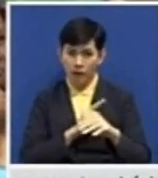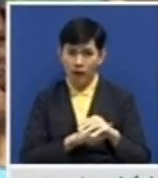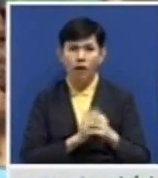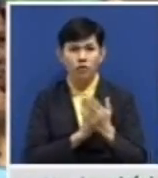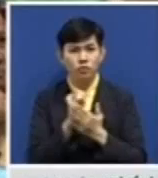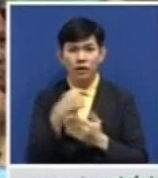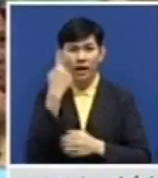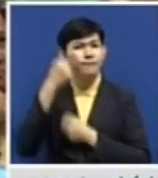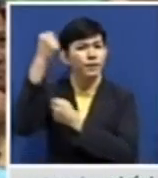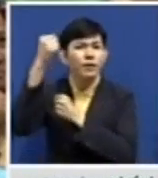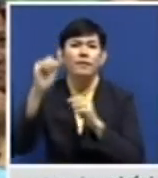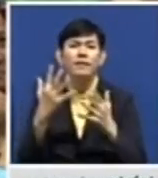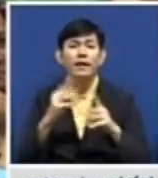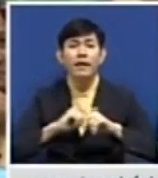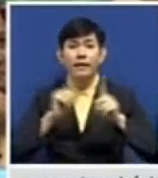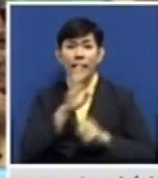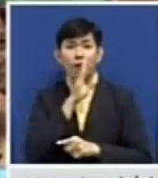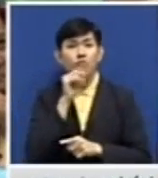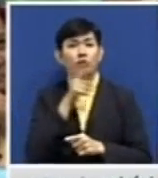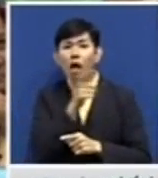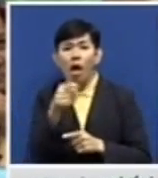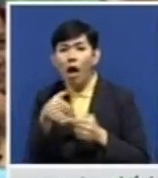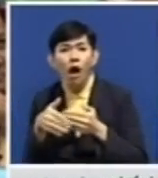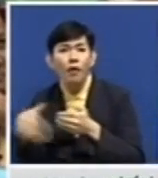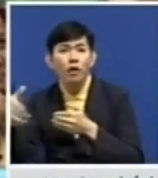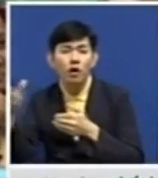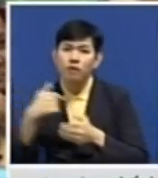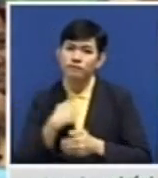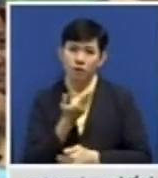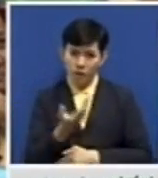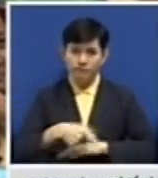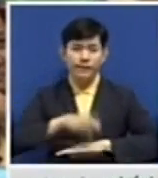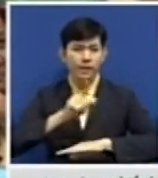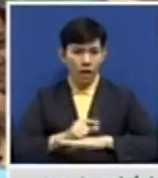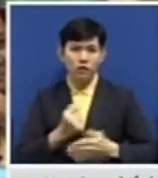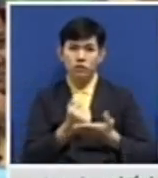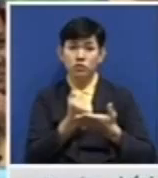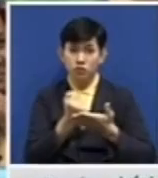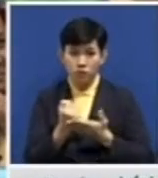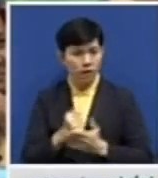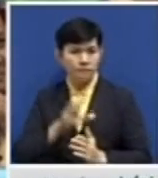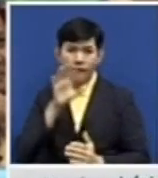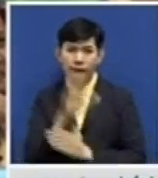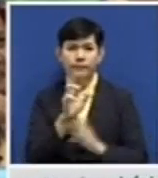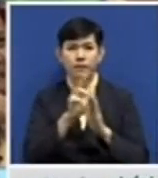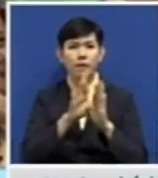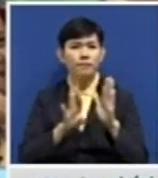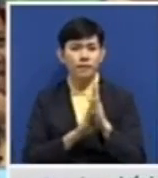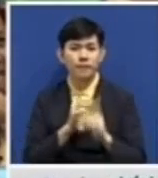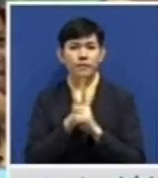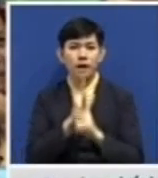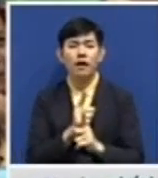งไม่มีใครประท้วงนะฮะถ้าเผื่อออกนอกกรอบก็ต้องขออนุญาตเรียนท่านประธานว่าให้ท่านประธานบังคับตามข้อบังคับการ